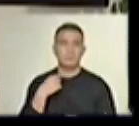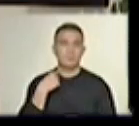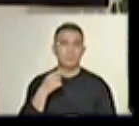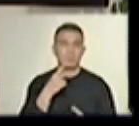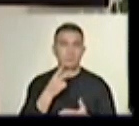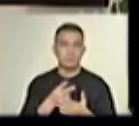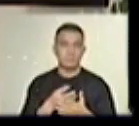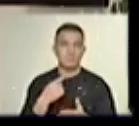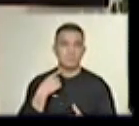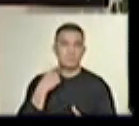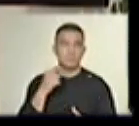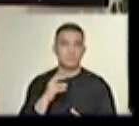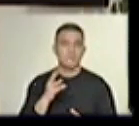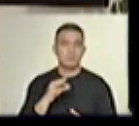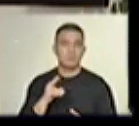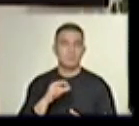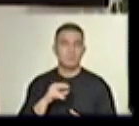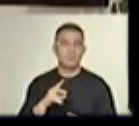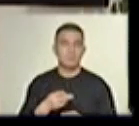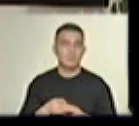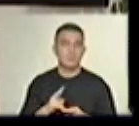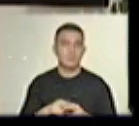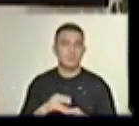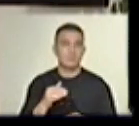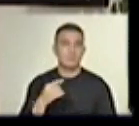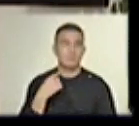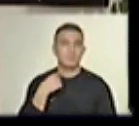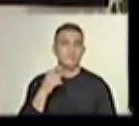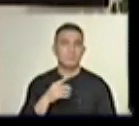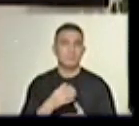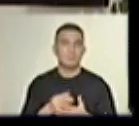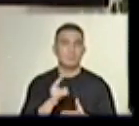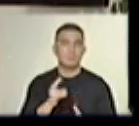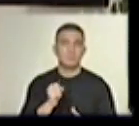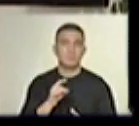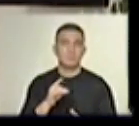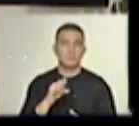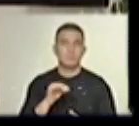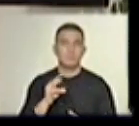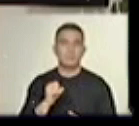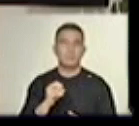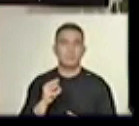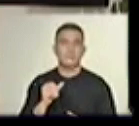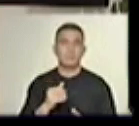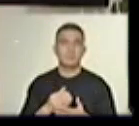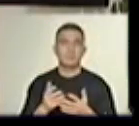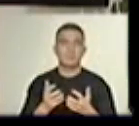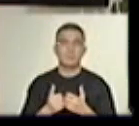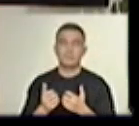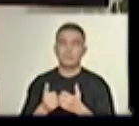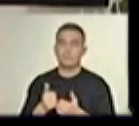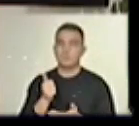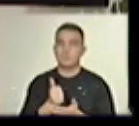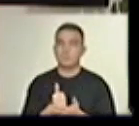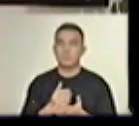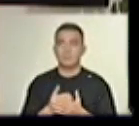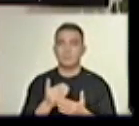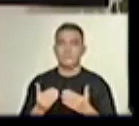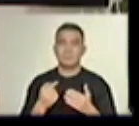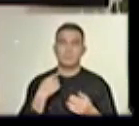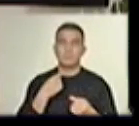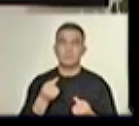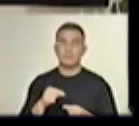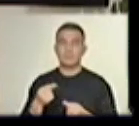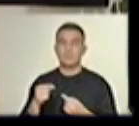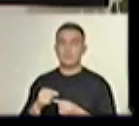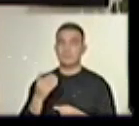Sonning moduli nima? Sonning moduli deb koordinata to'g'ri chizig'ida sanoq boshidan shu songa mos keluvchi